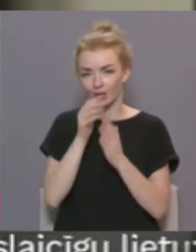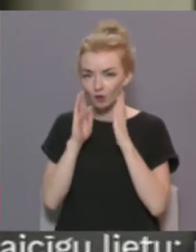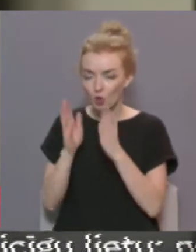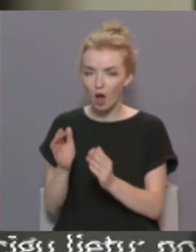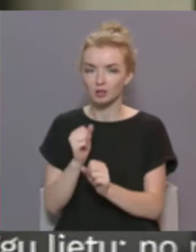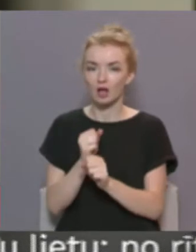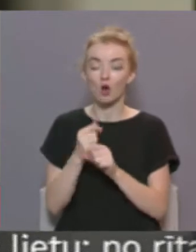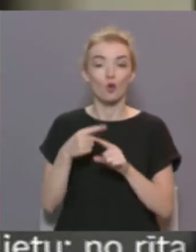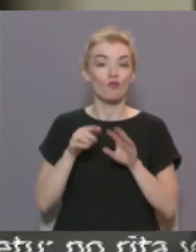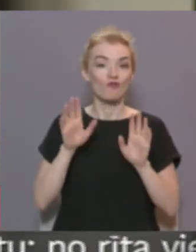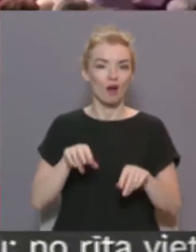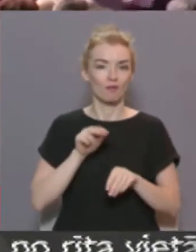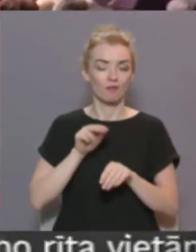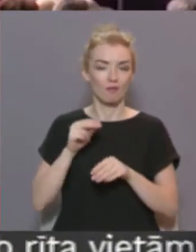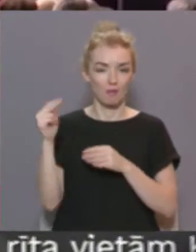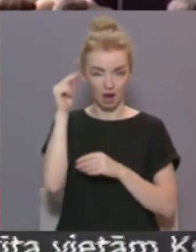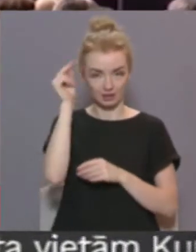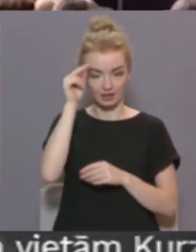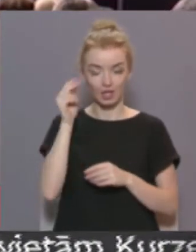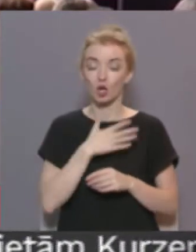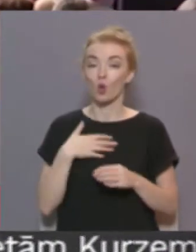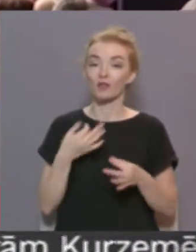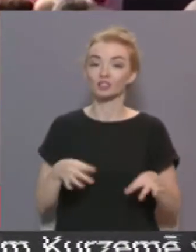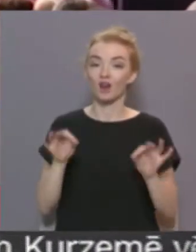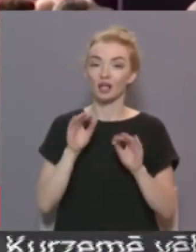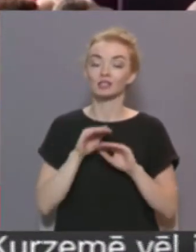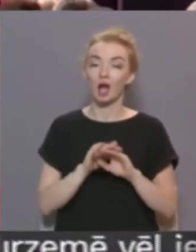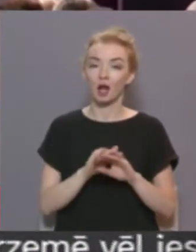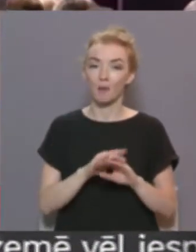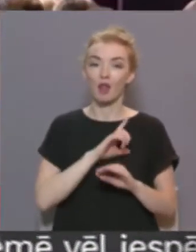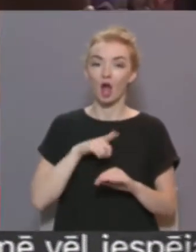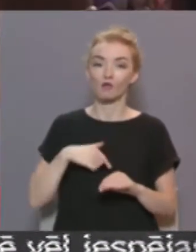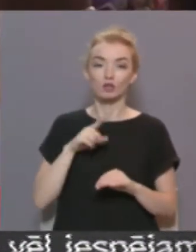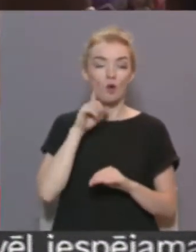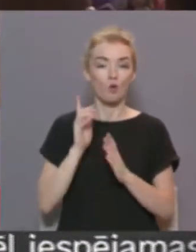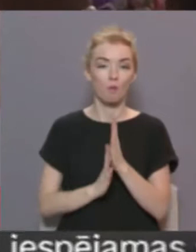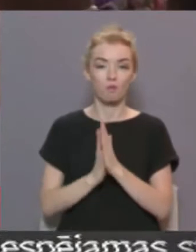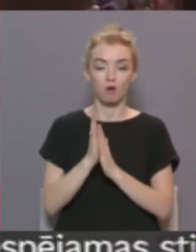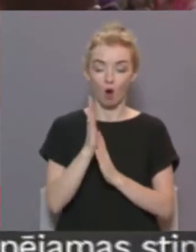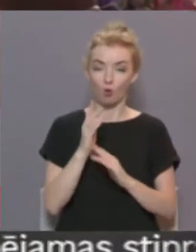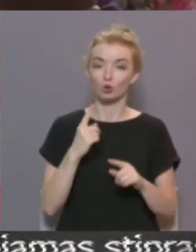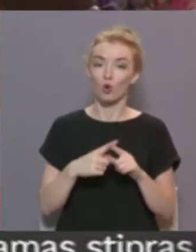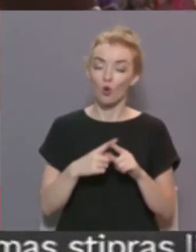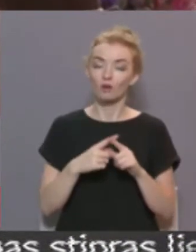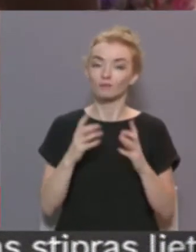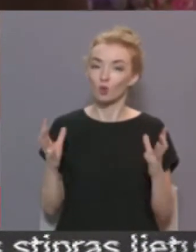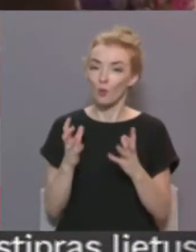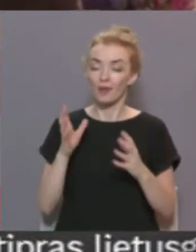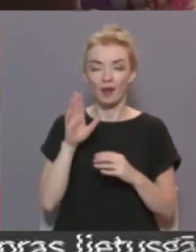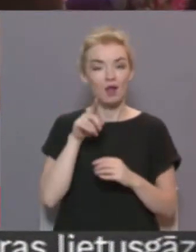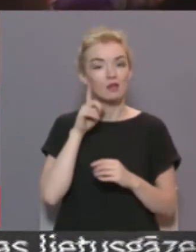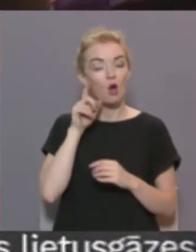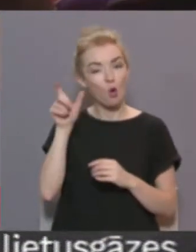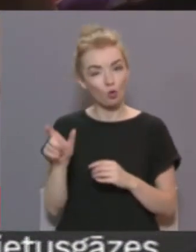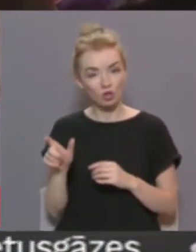un kuri varētu mācīties. Ir ārkārtīgi būtiski nepazaudēt jauno latviešu paudzi un būtu jāgādā, lai jaunieši ieraugu Latviju ne tikai kā